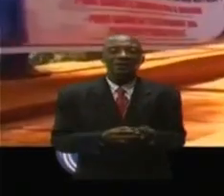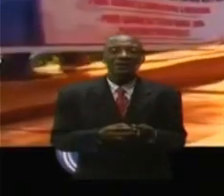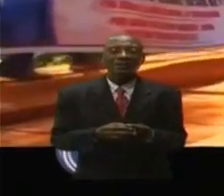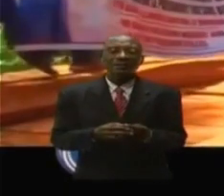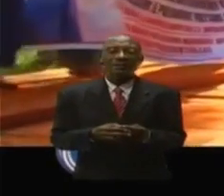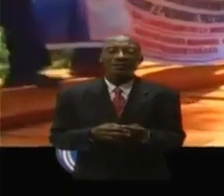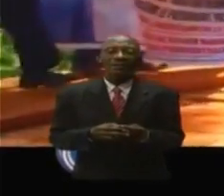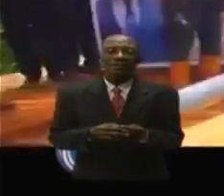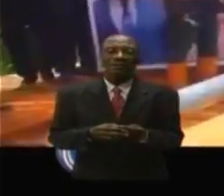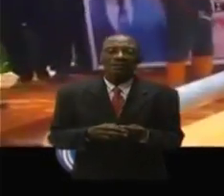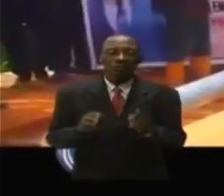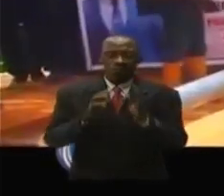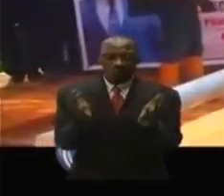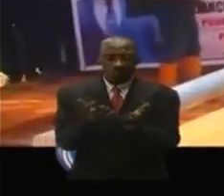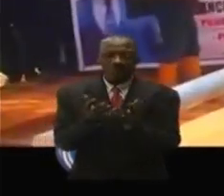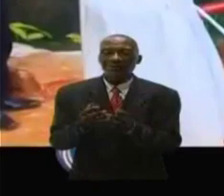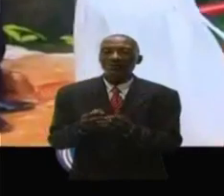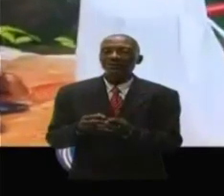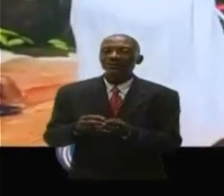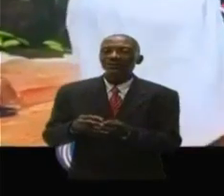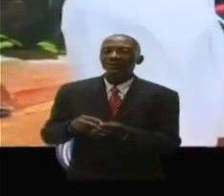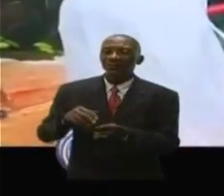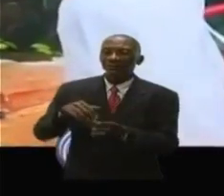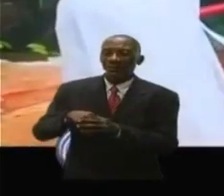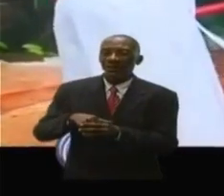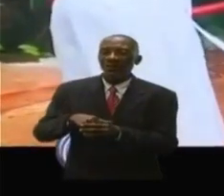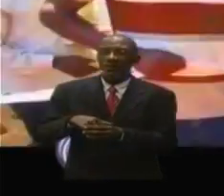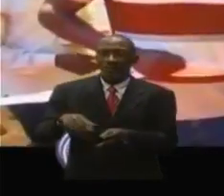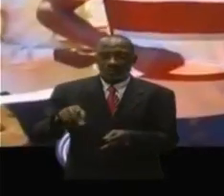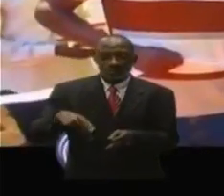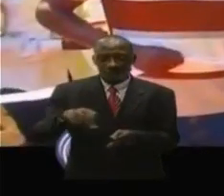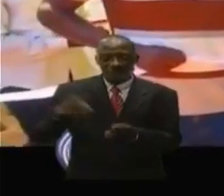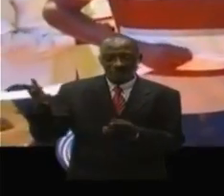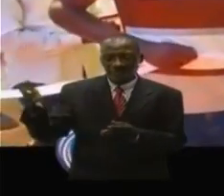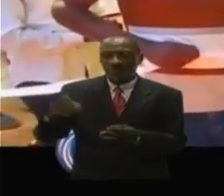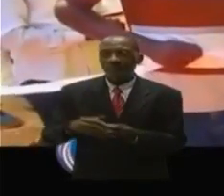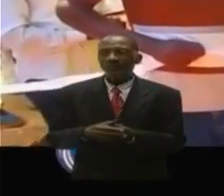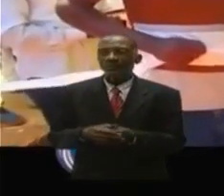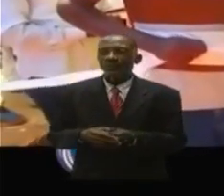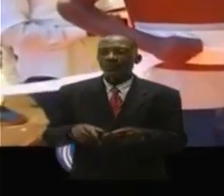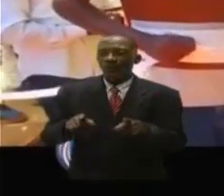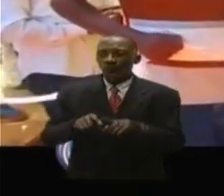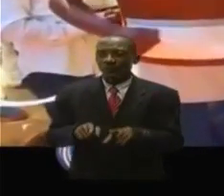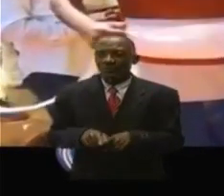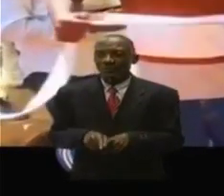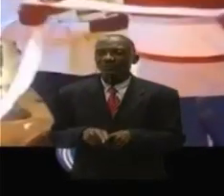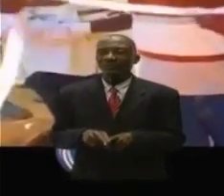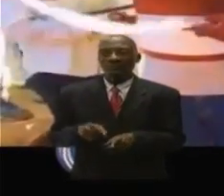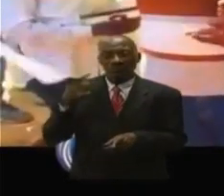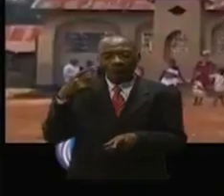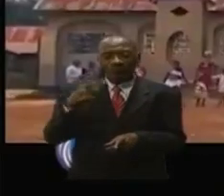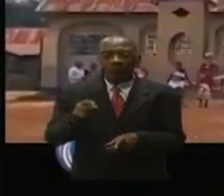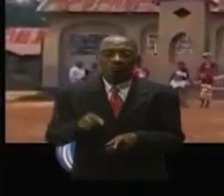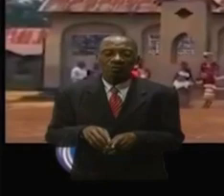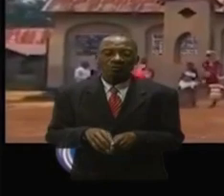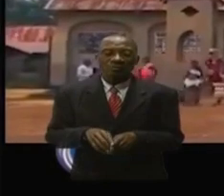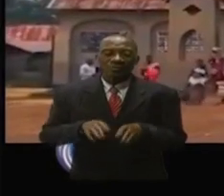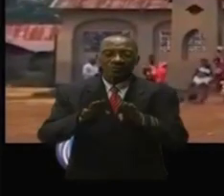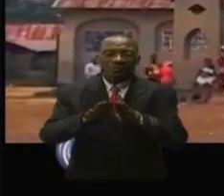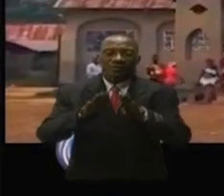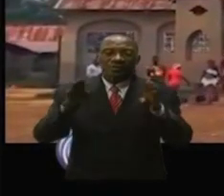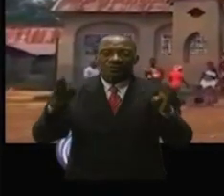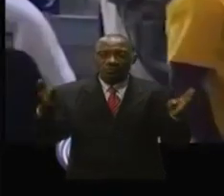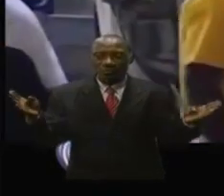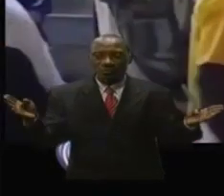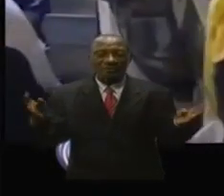des personnes et surtout des produits alimentaires vers les grands centres de consommation à Tchéla. Ses fils du territoire